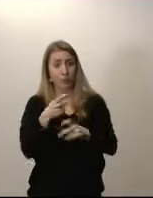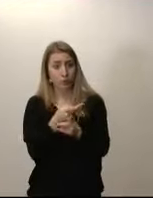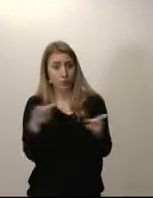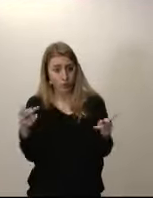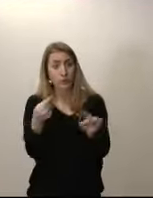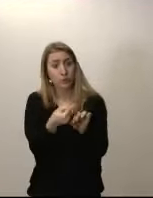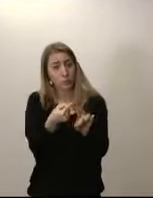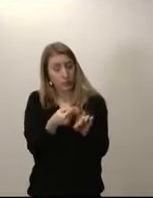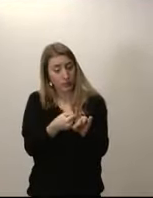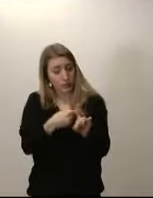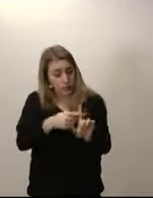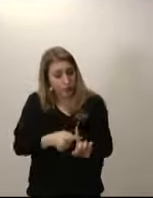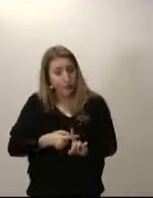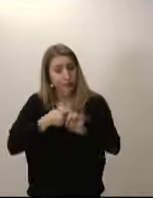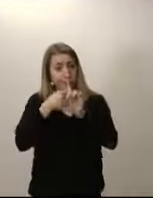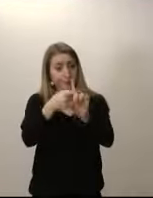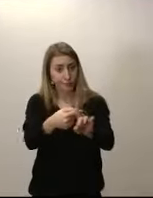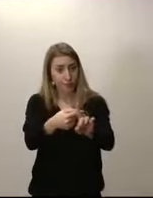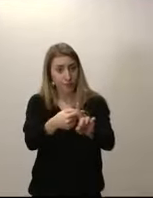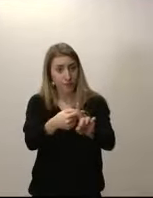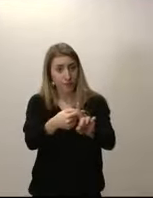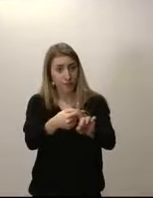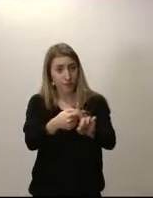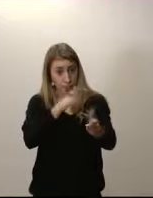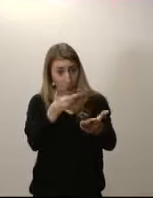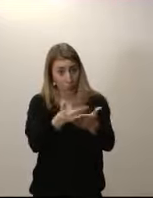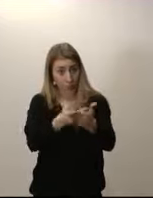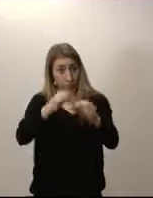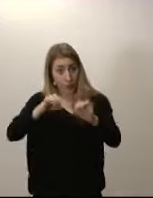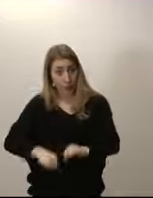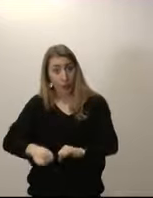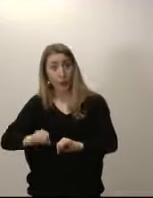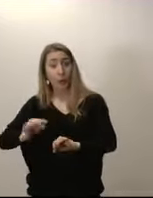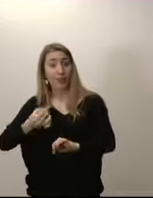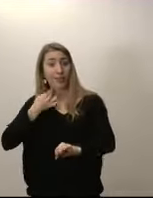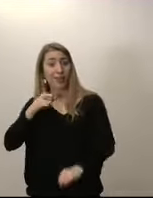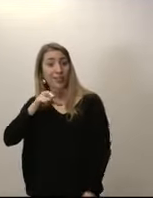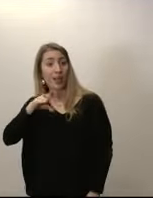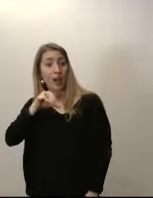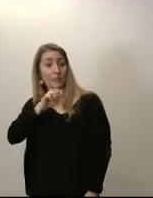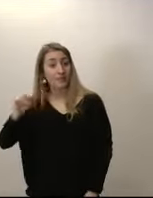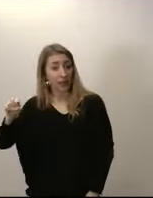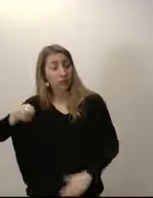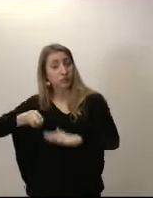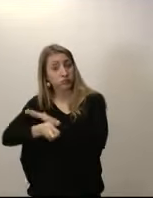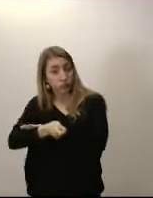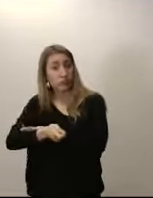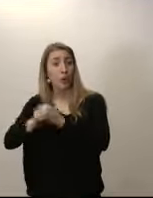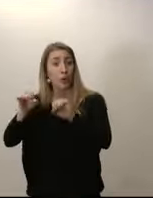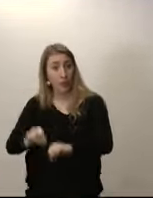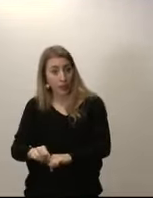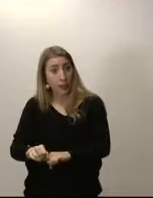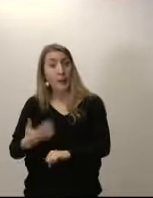fruits et permet de faire face au remboursement de la dette abyssale de la ville. Mais les efforts sont encore à poursuivre sur le